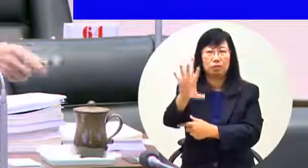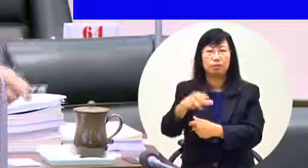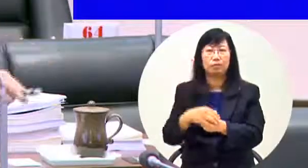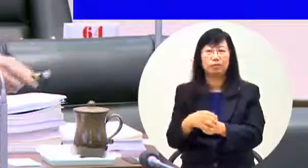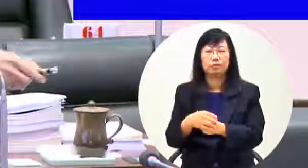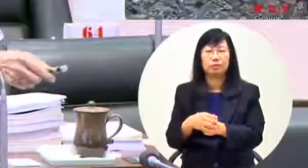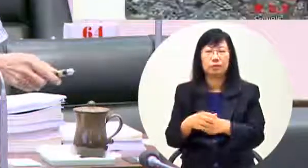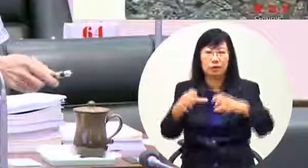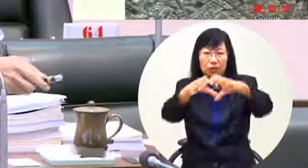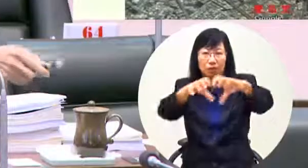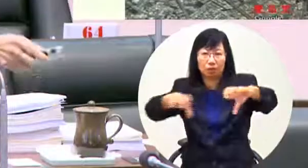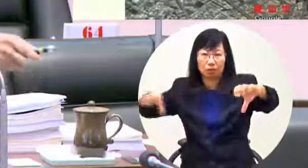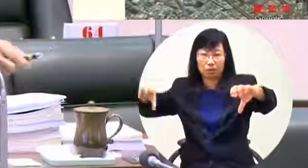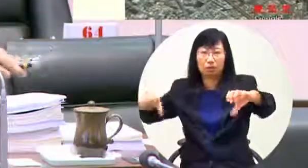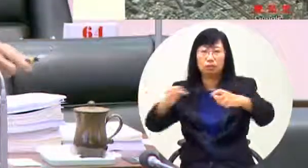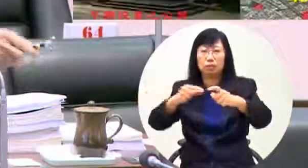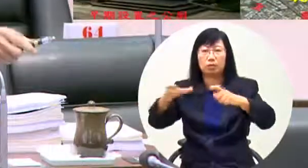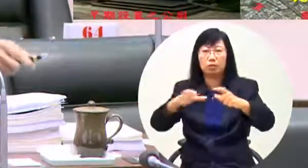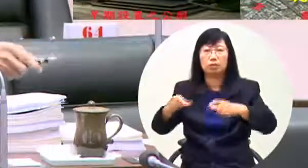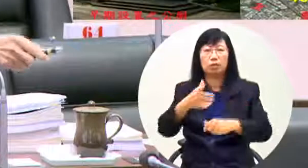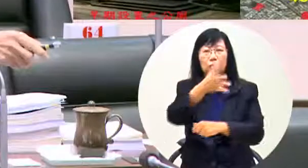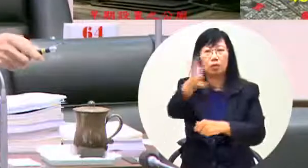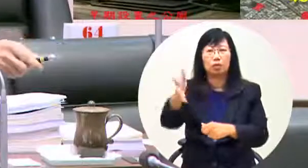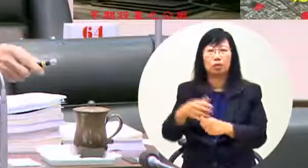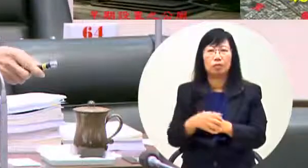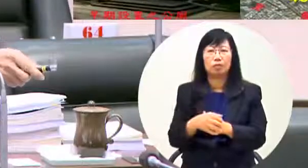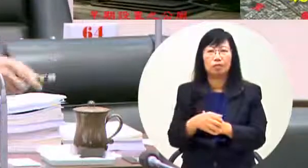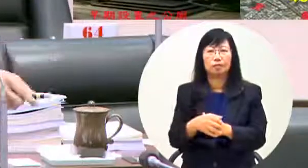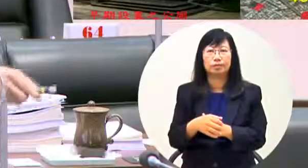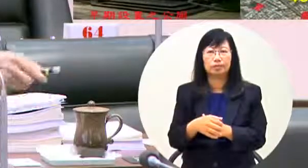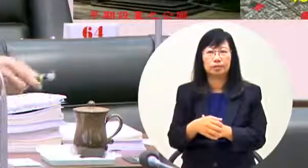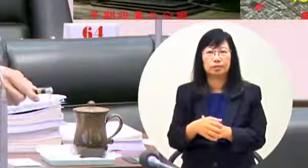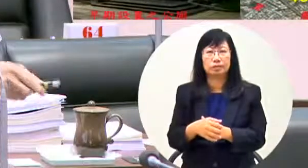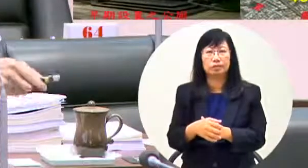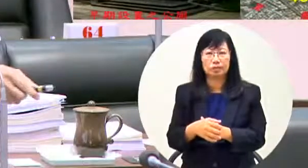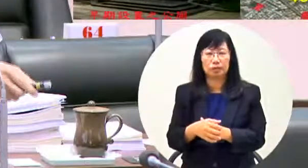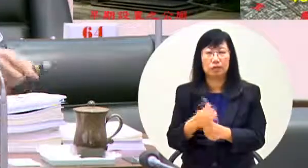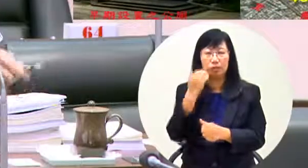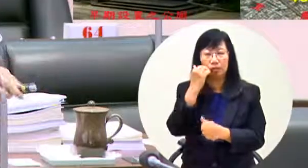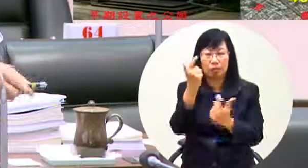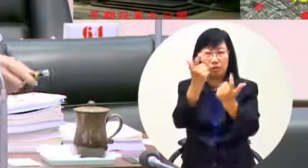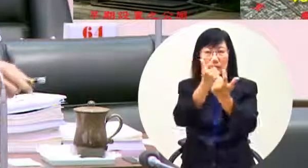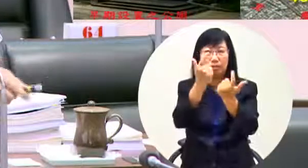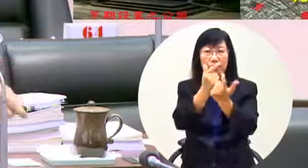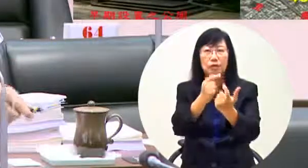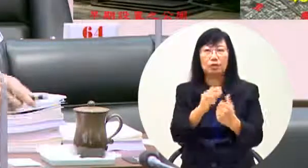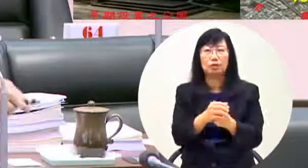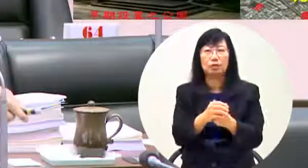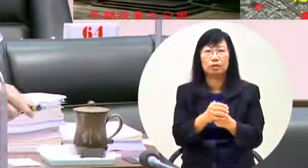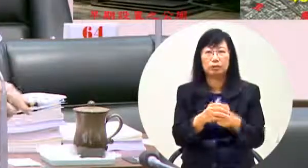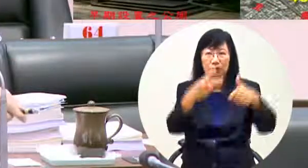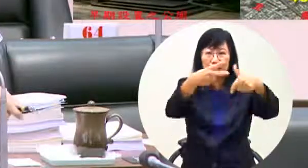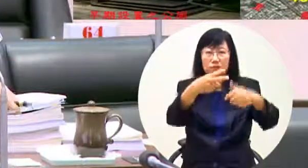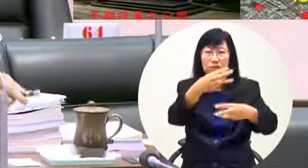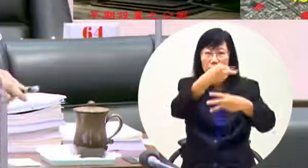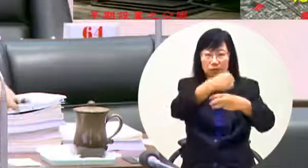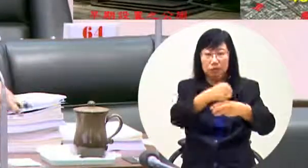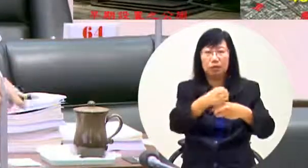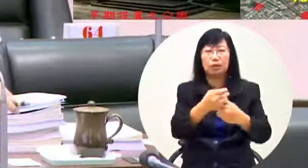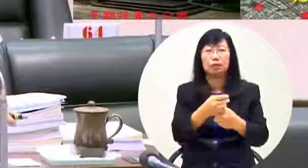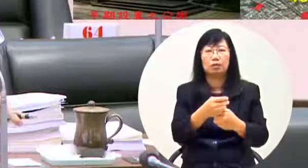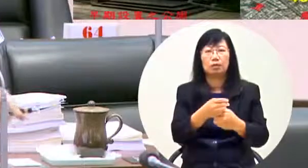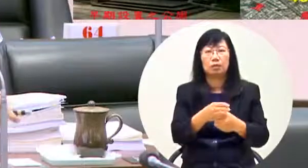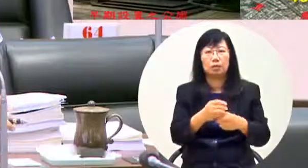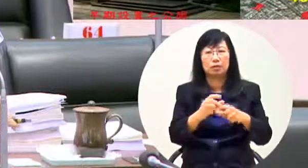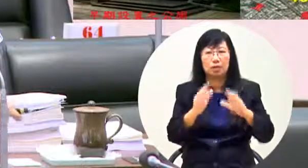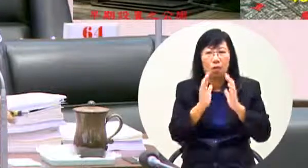来再。下一张啊，你看从最北的仁昌里，再来宏昌、嘉昌，在秀昌里、